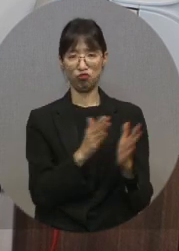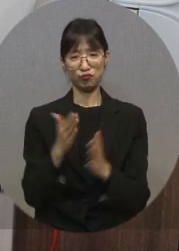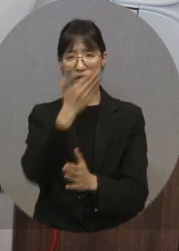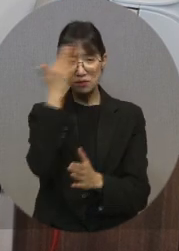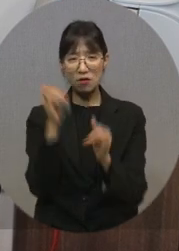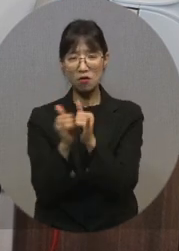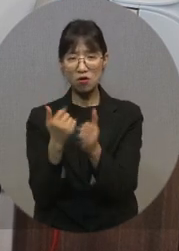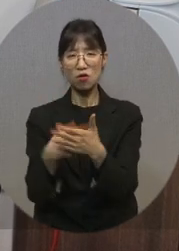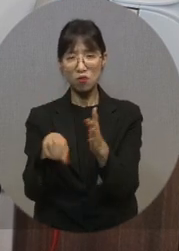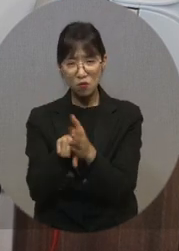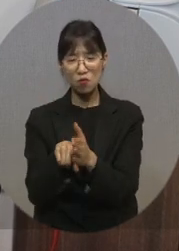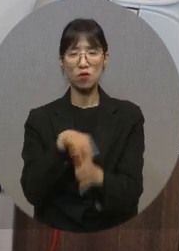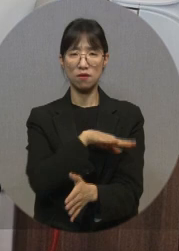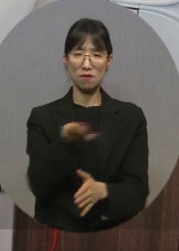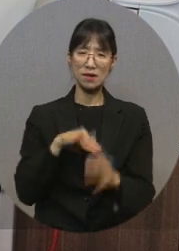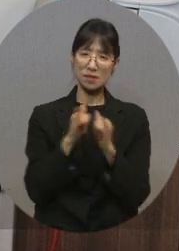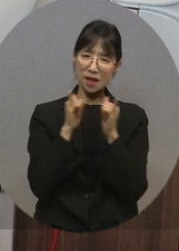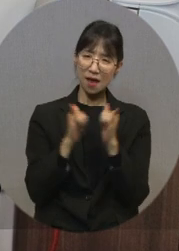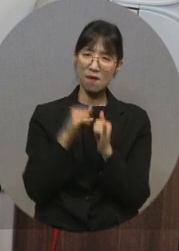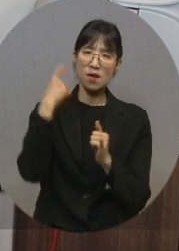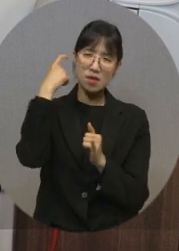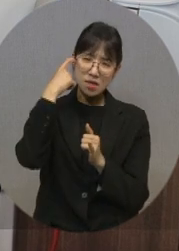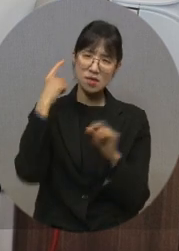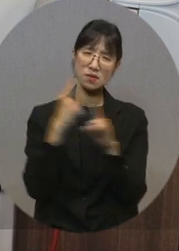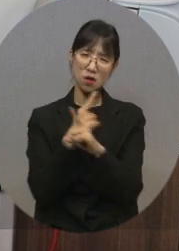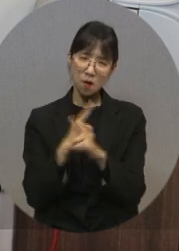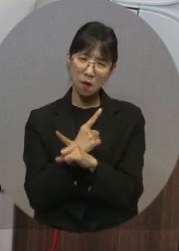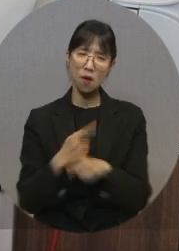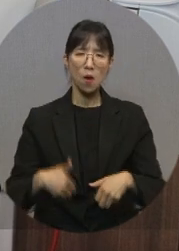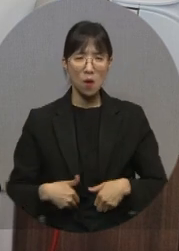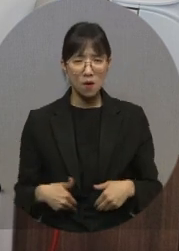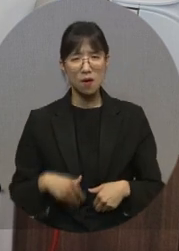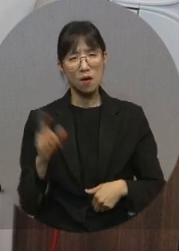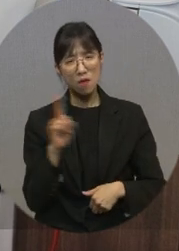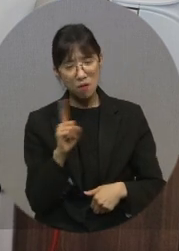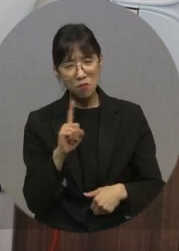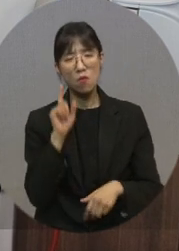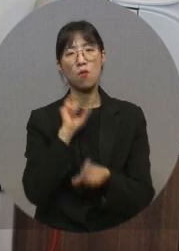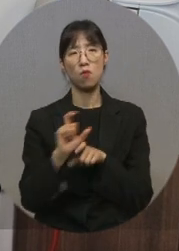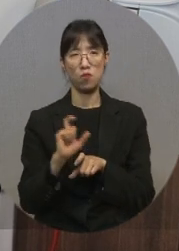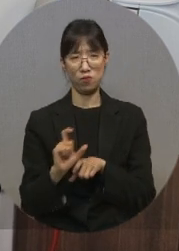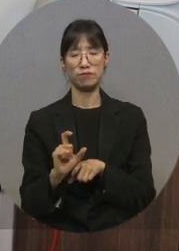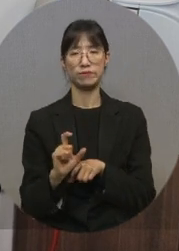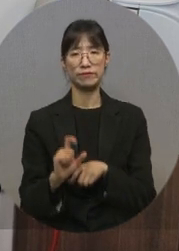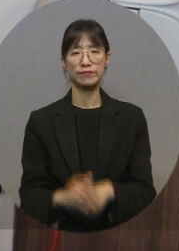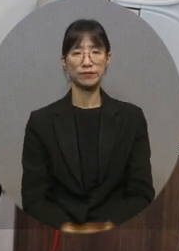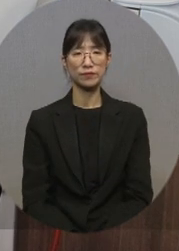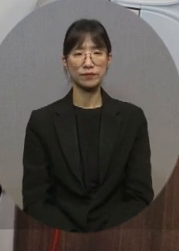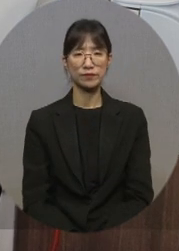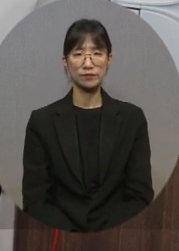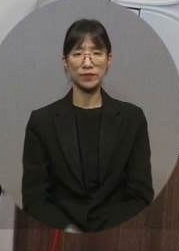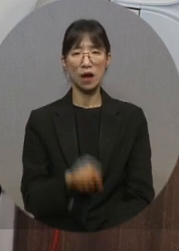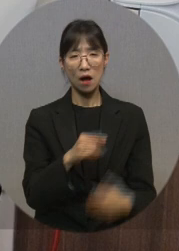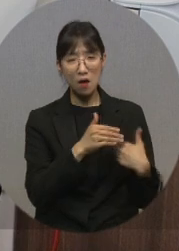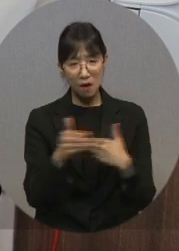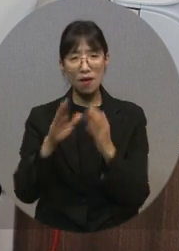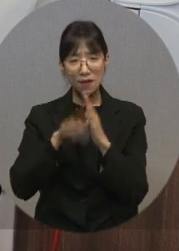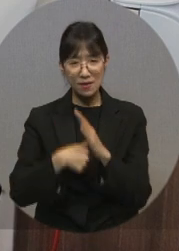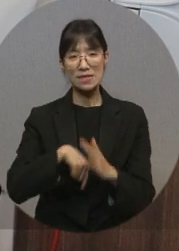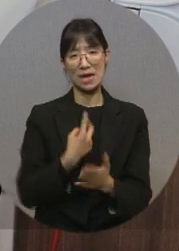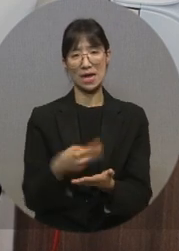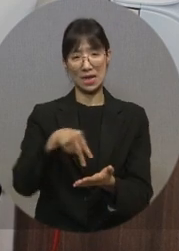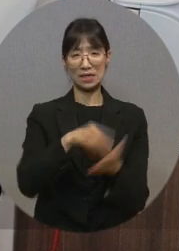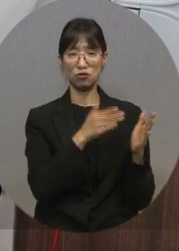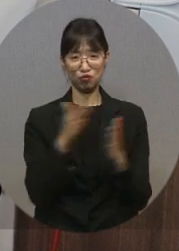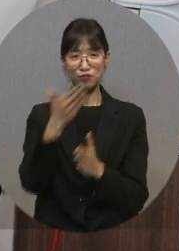청년들을 위해서 우리가 어떤 사회적 인식을 변화시켜야 하는지에 대해서도 많이 고민을 해야 되겠고요. 그 과정에서